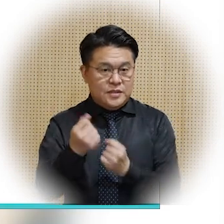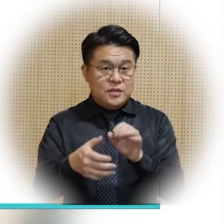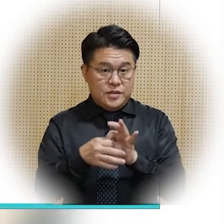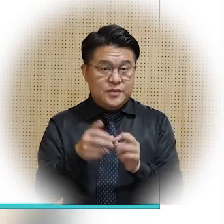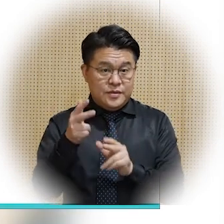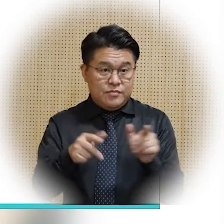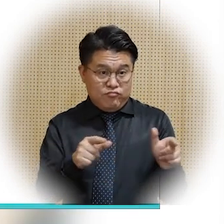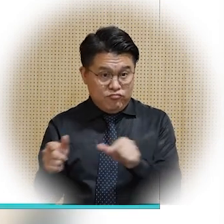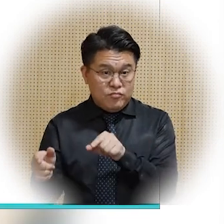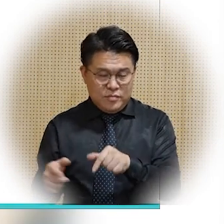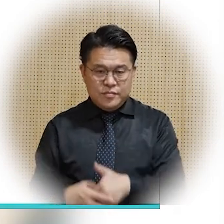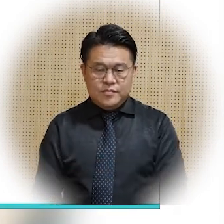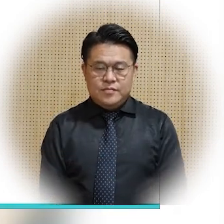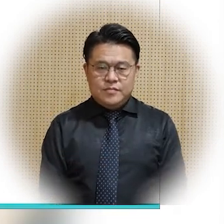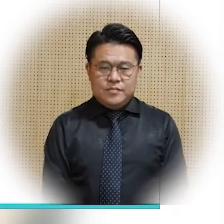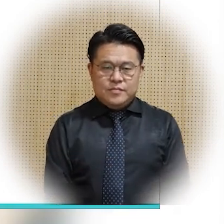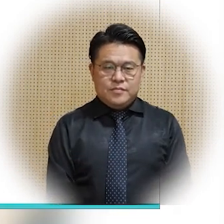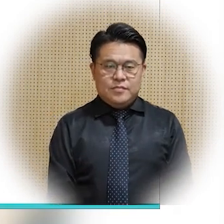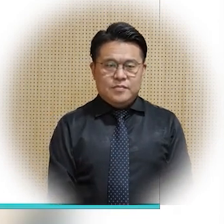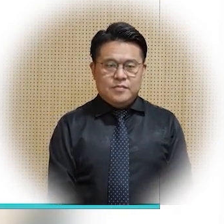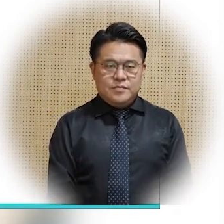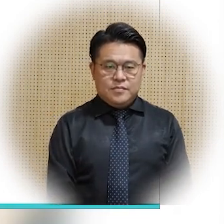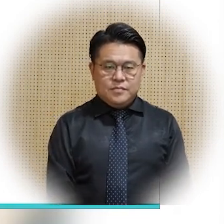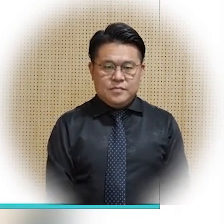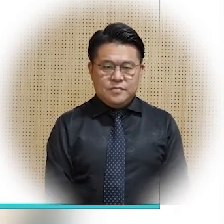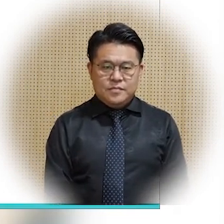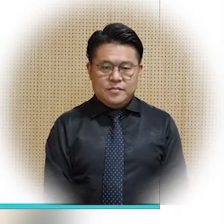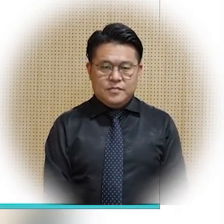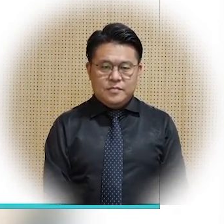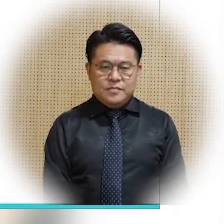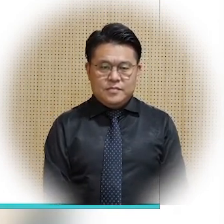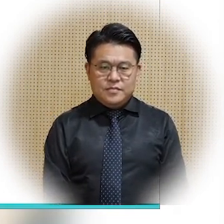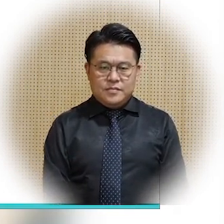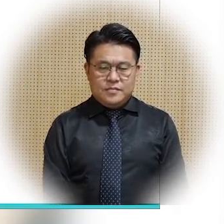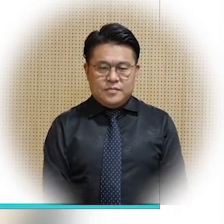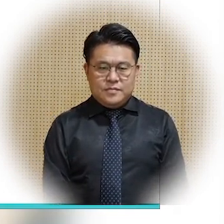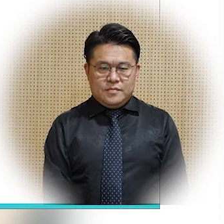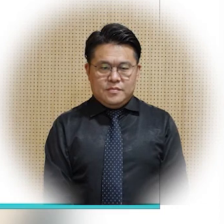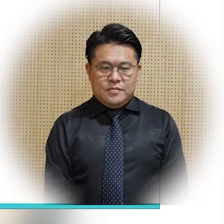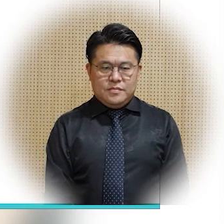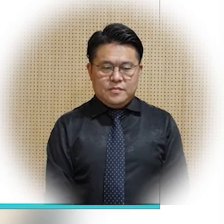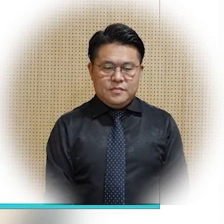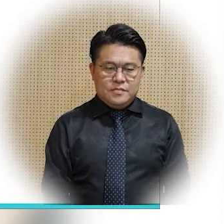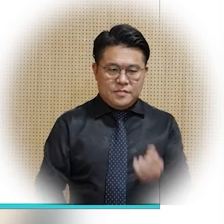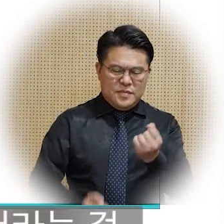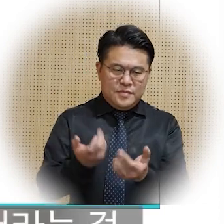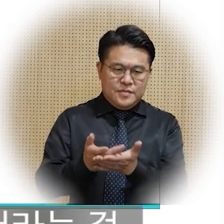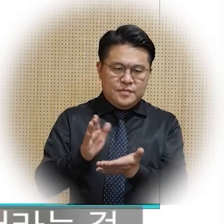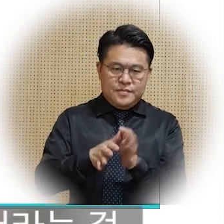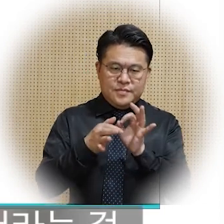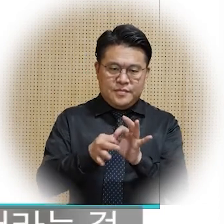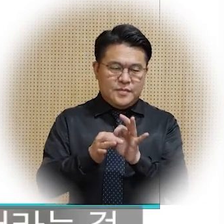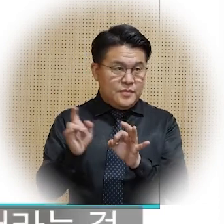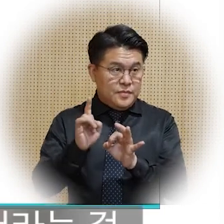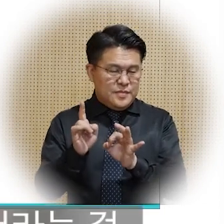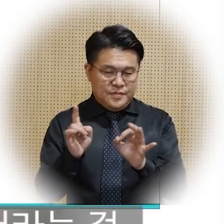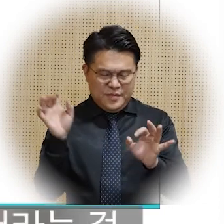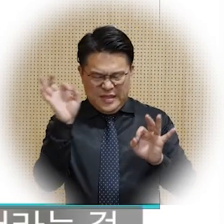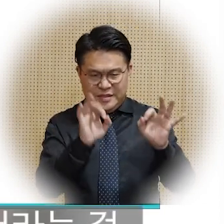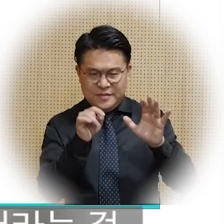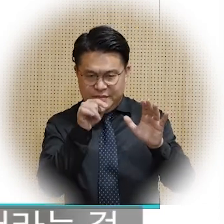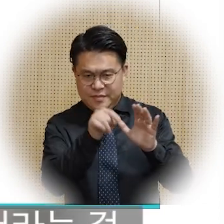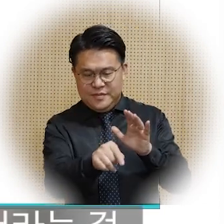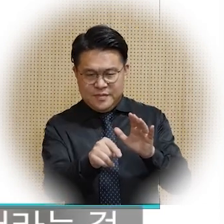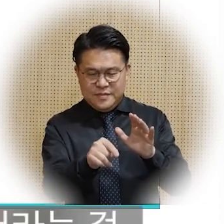아닙니다. 그냥 일반적인 그 자전거 관련된 사업이었는데, 그 자전거 수리